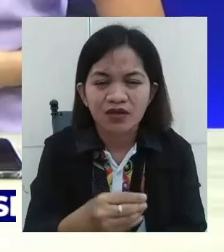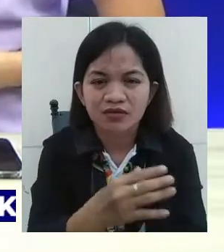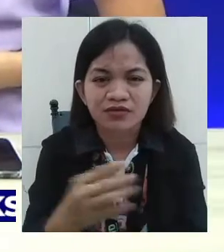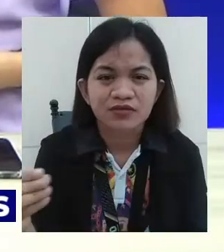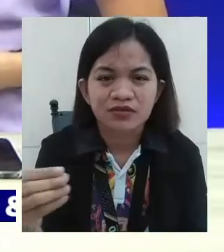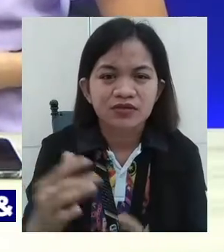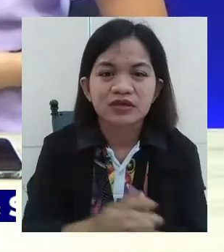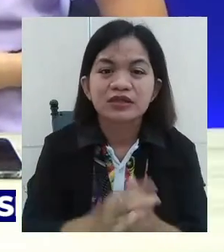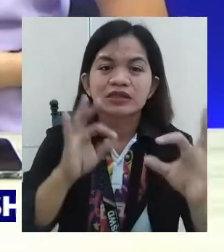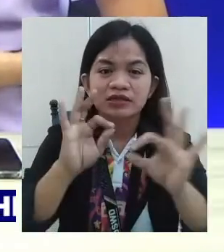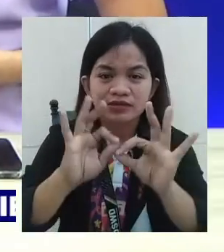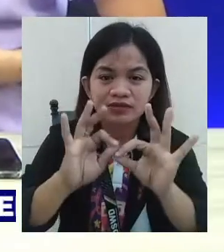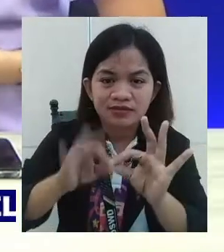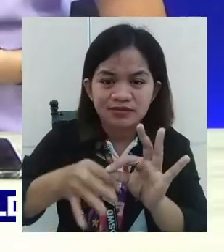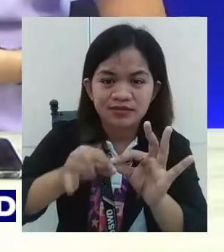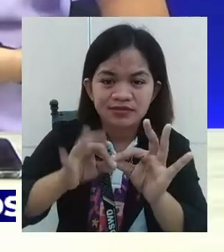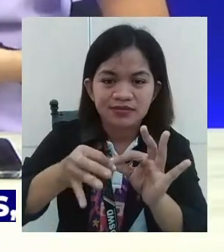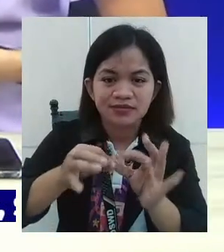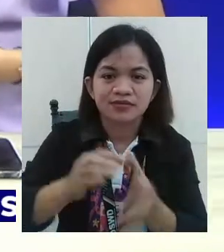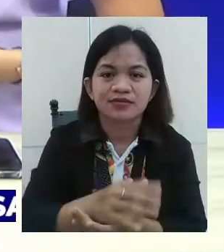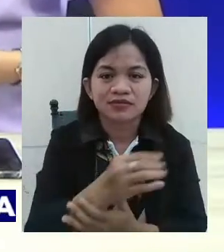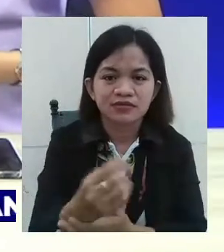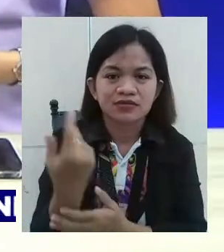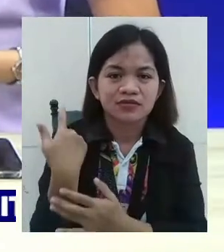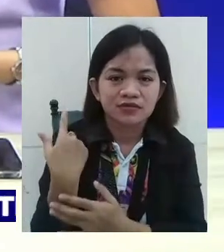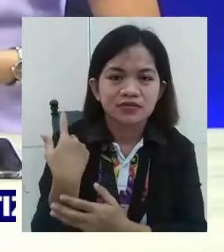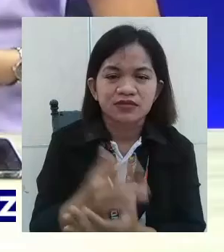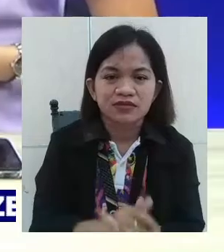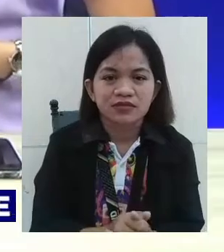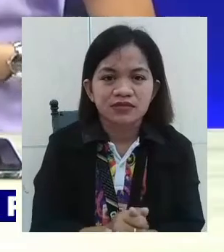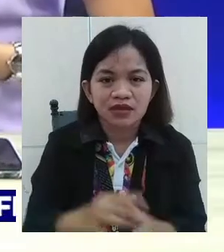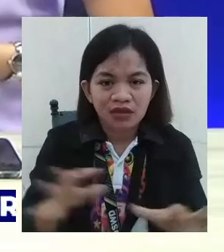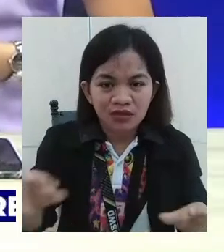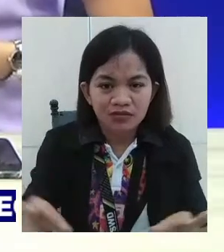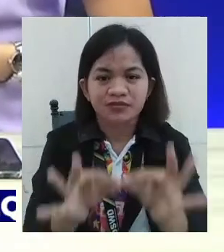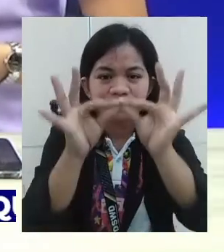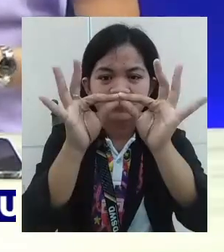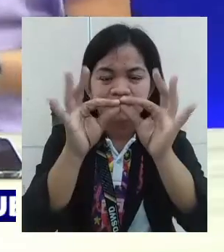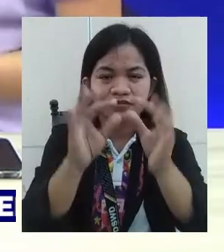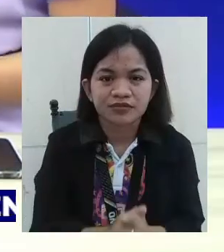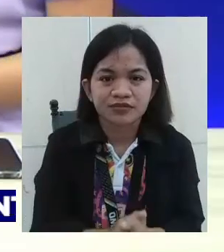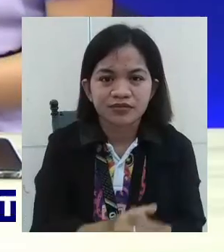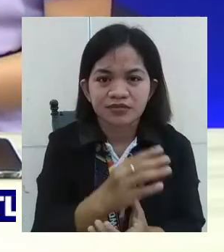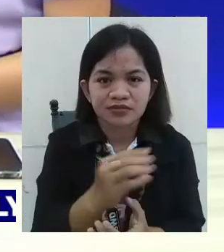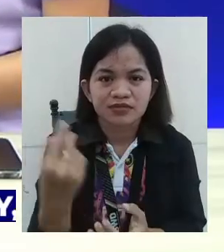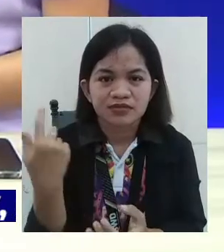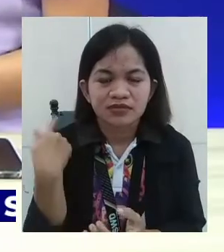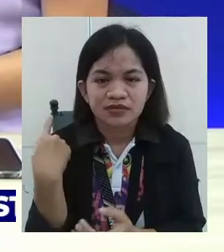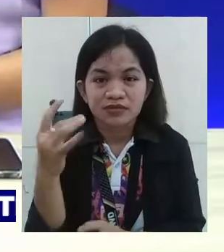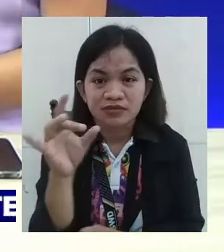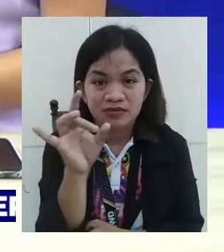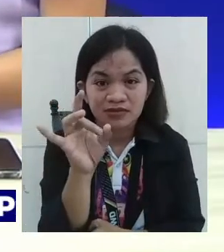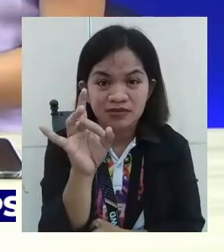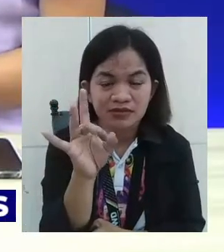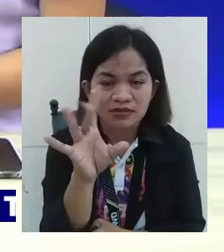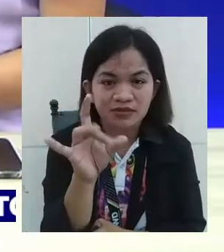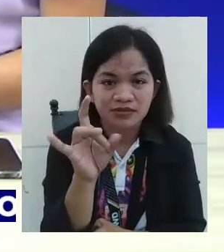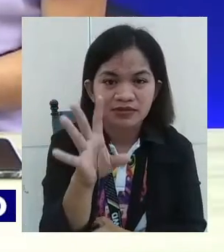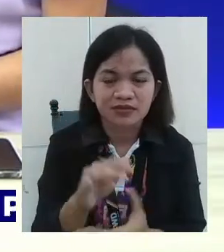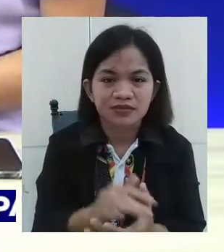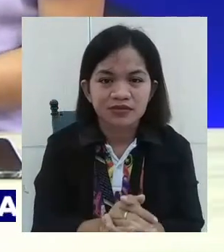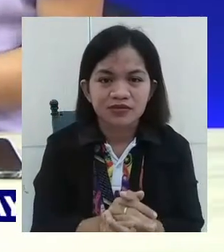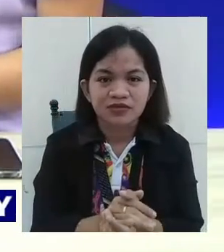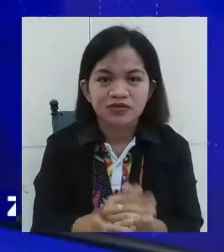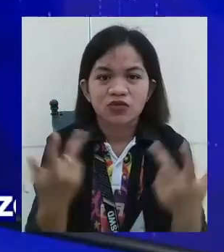interpretation doon, yung pari na habang siya ay nagmimisa may nag-i-interpret. Tapos sa 18 doon tayo magkakaroon